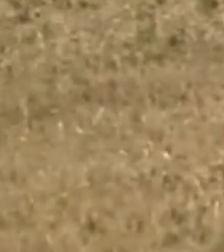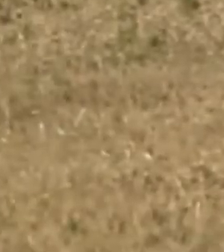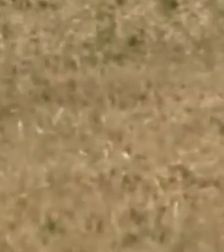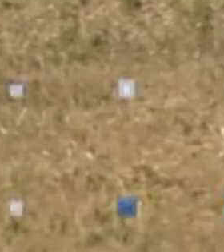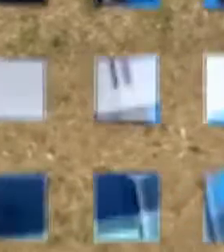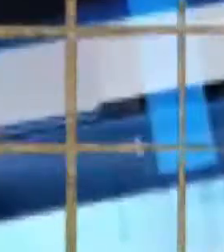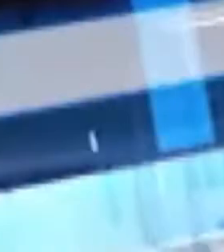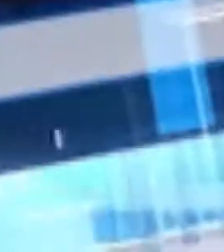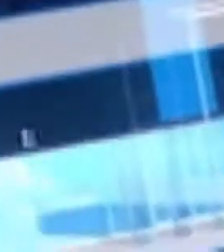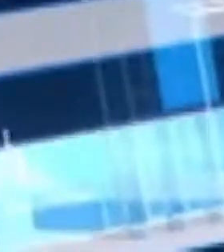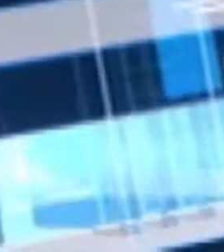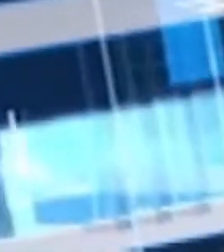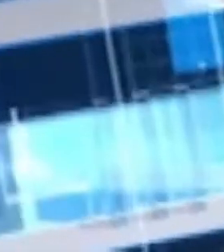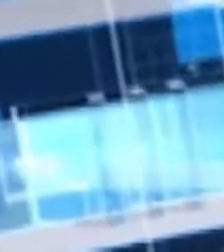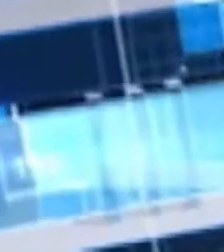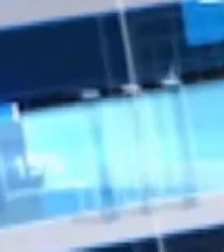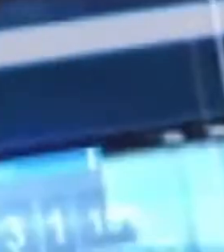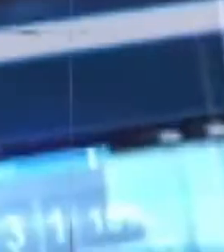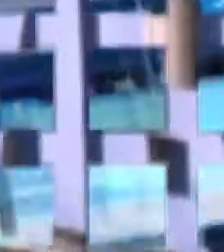учаскесі қайтарылды.